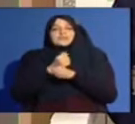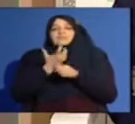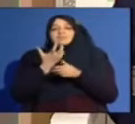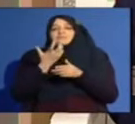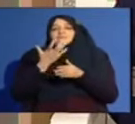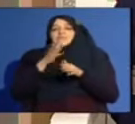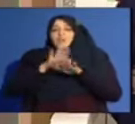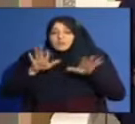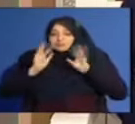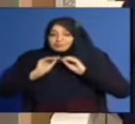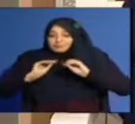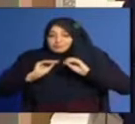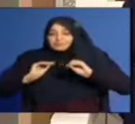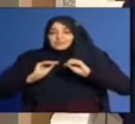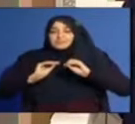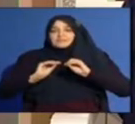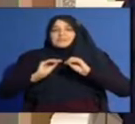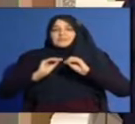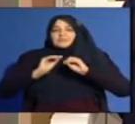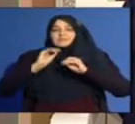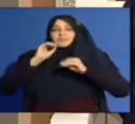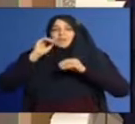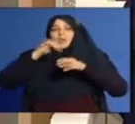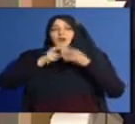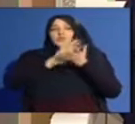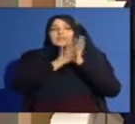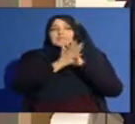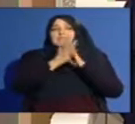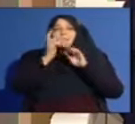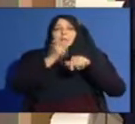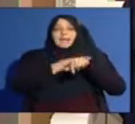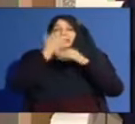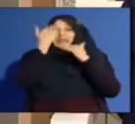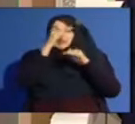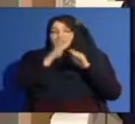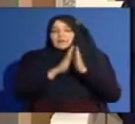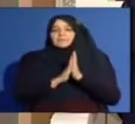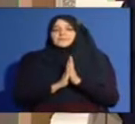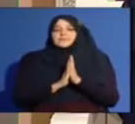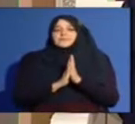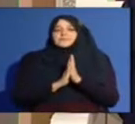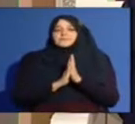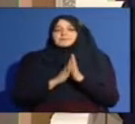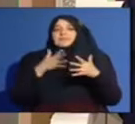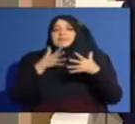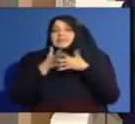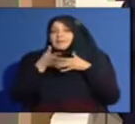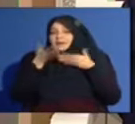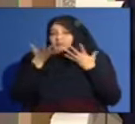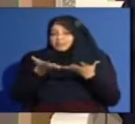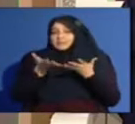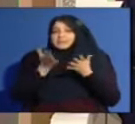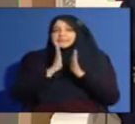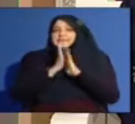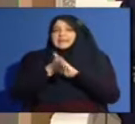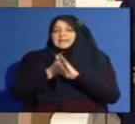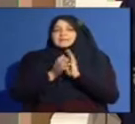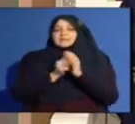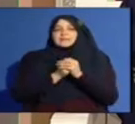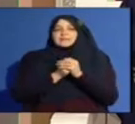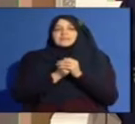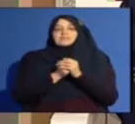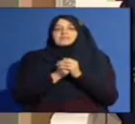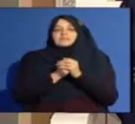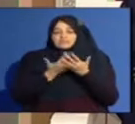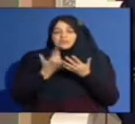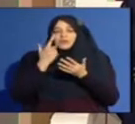المجتمعات الغربية أو المجتمعات الأجنبية. ومن خلال هذا المباشر